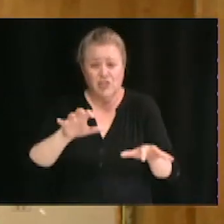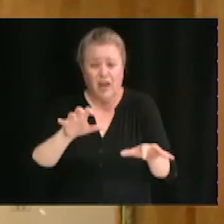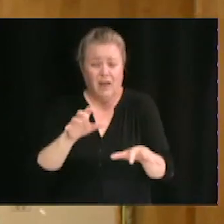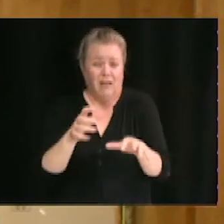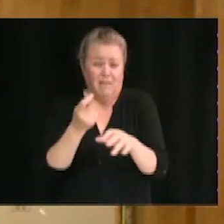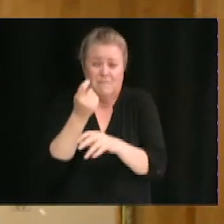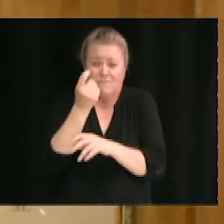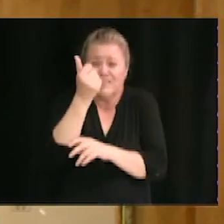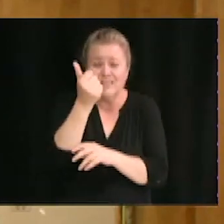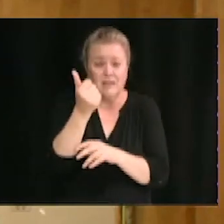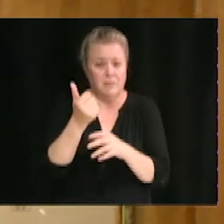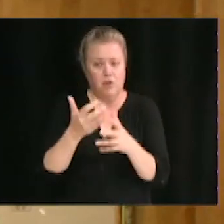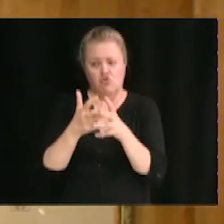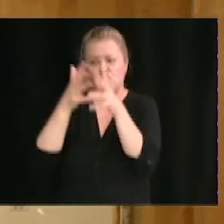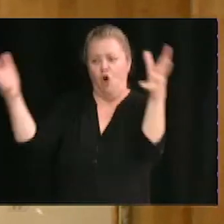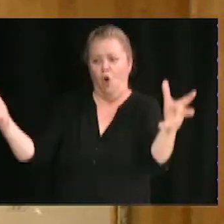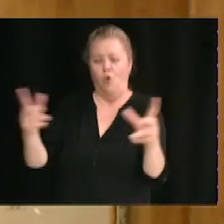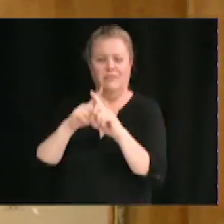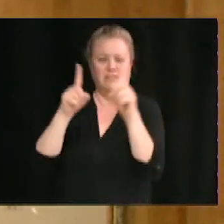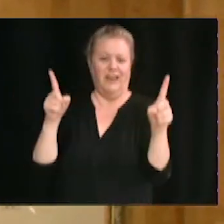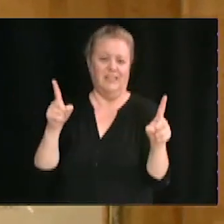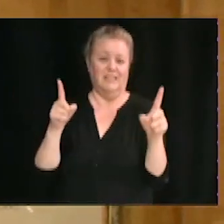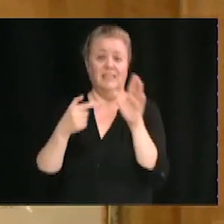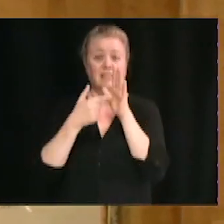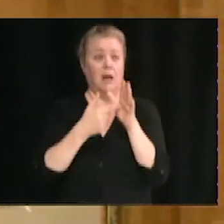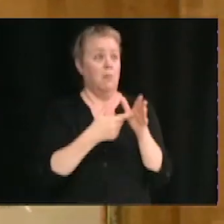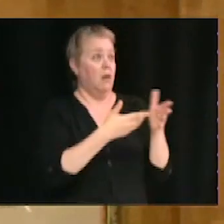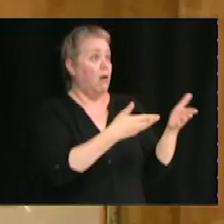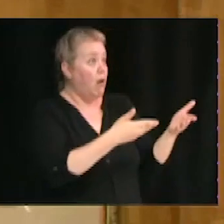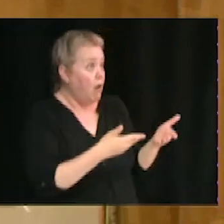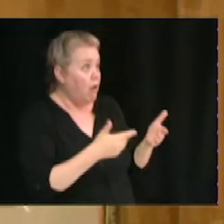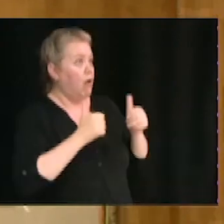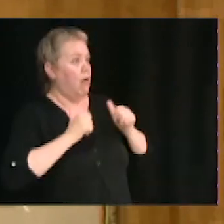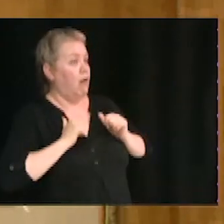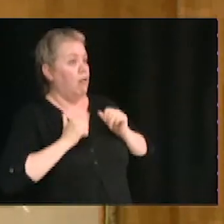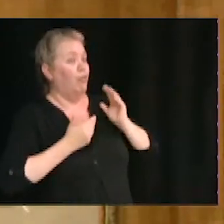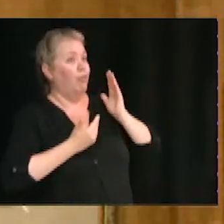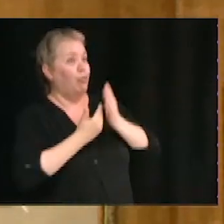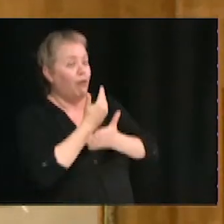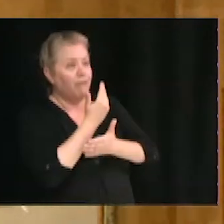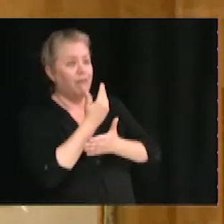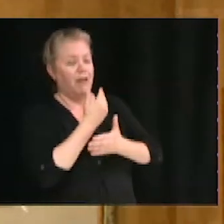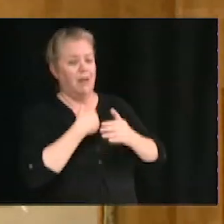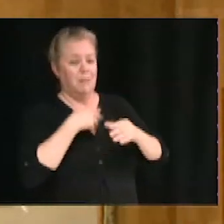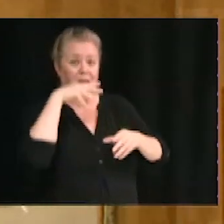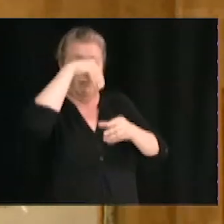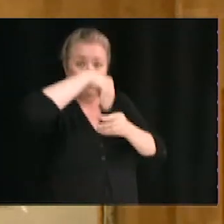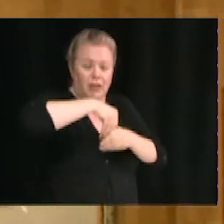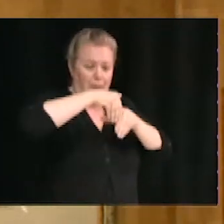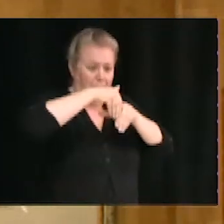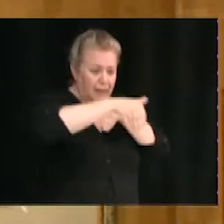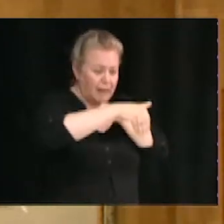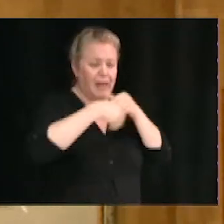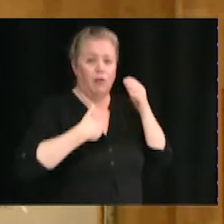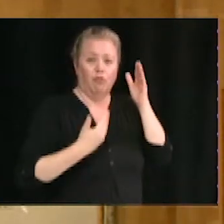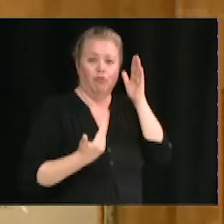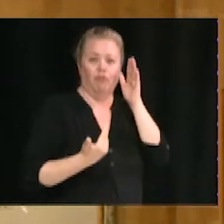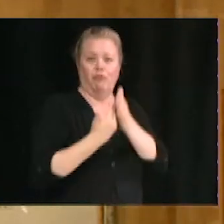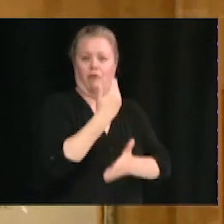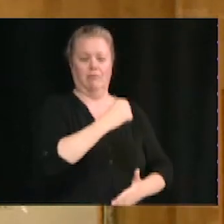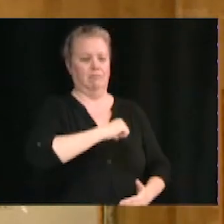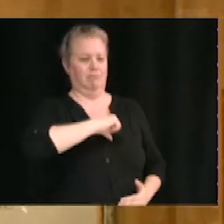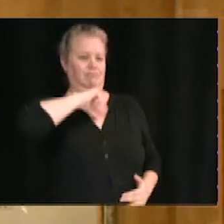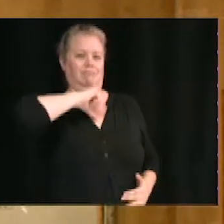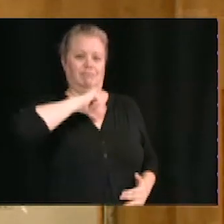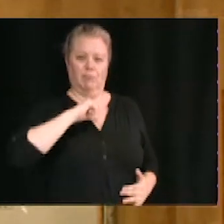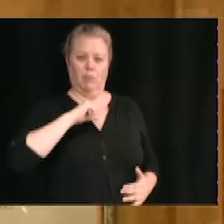Et le fait d'avoir un sac à dos neuf avec du matériel neuf, c'est déjà un pas de plus vers la réussite scolaire, vers la fierté, le